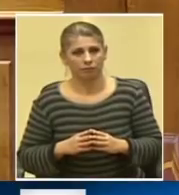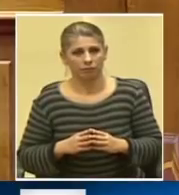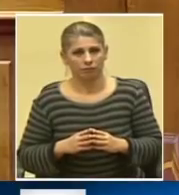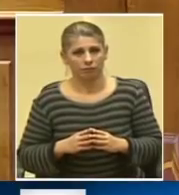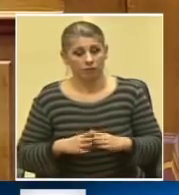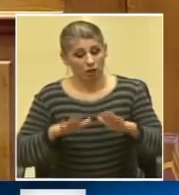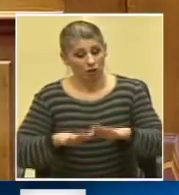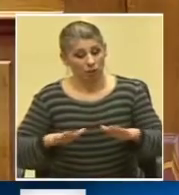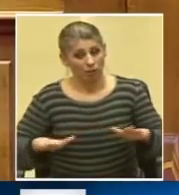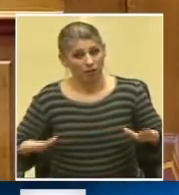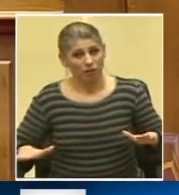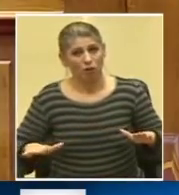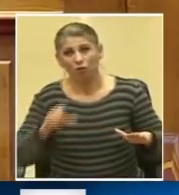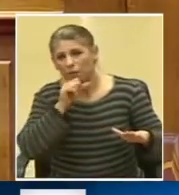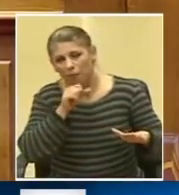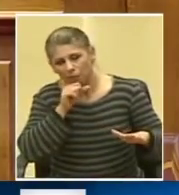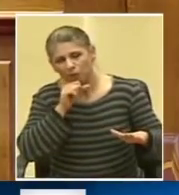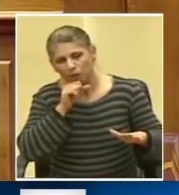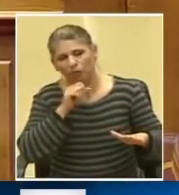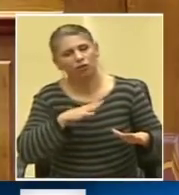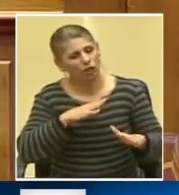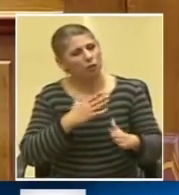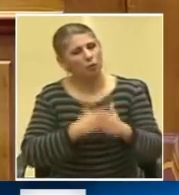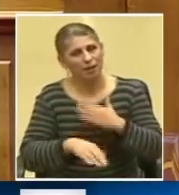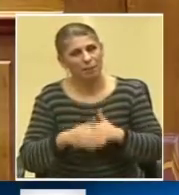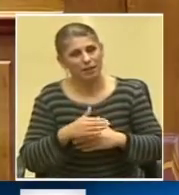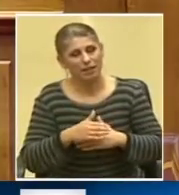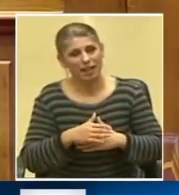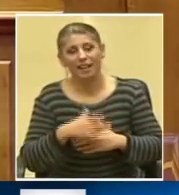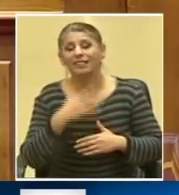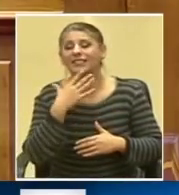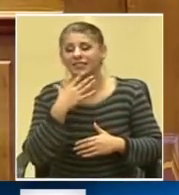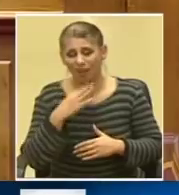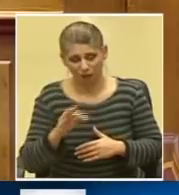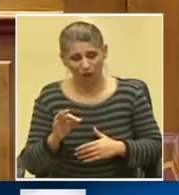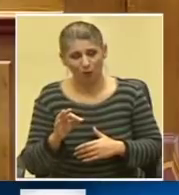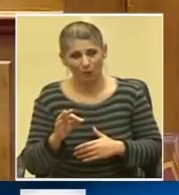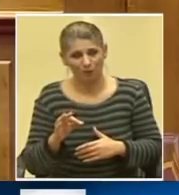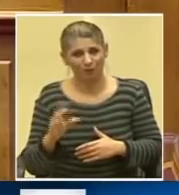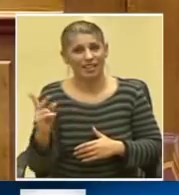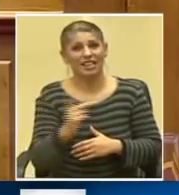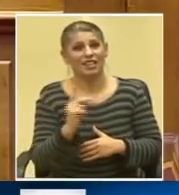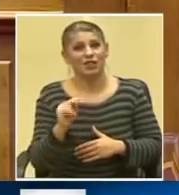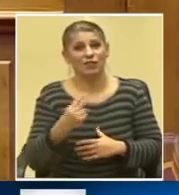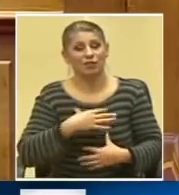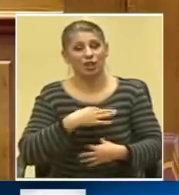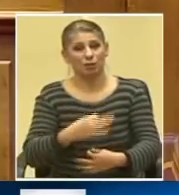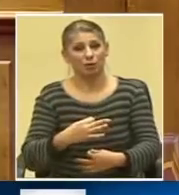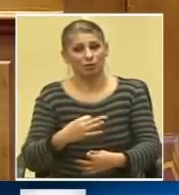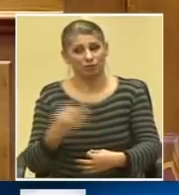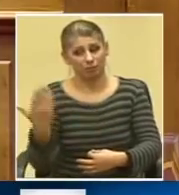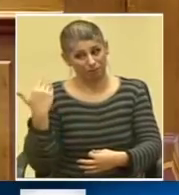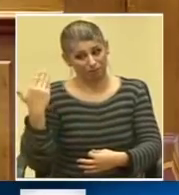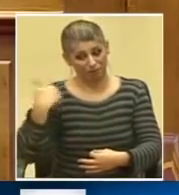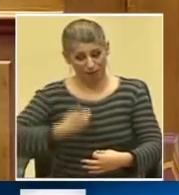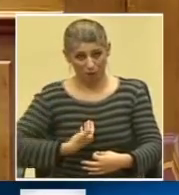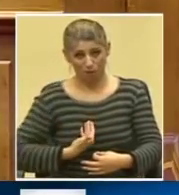των παιδιών, των ηλικιωμένων κλπ. Και γι' αυτό και οι κύριοι κοινοβουλευτικοί εκπρόσωποι που προηγήθηκαν από